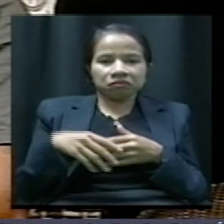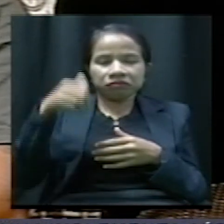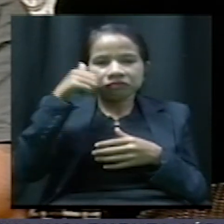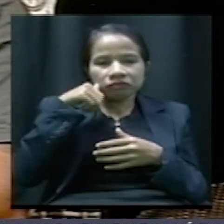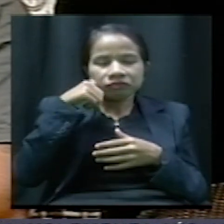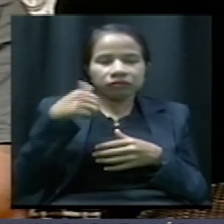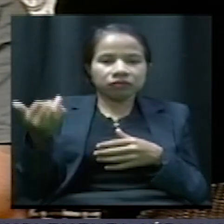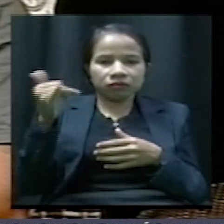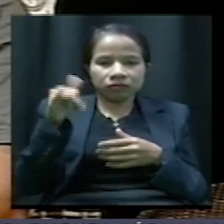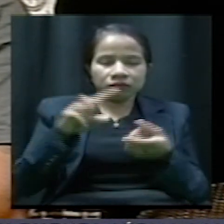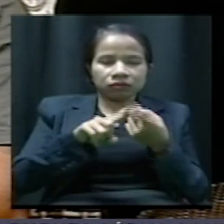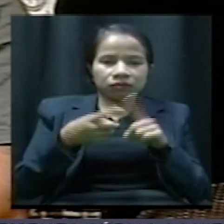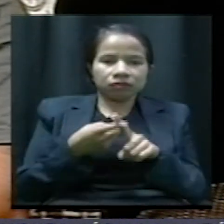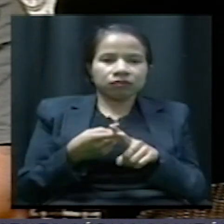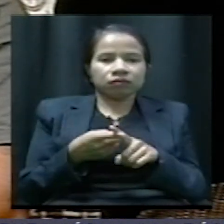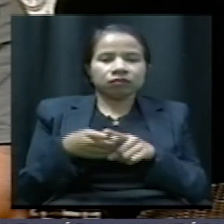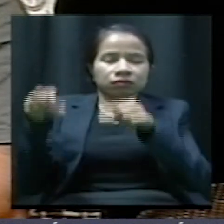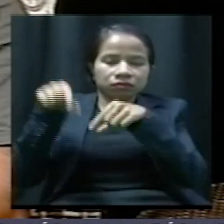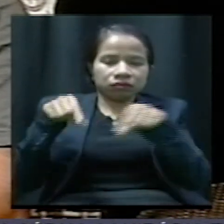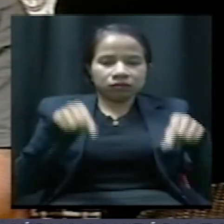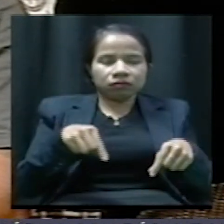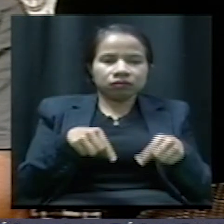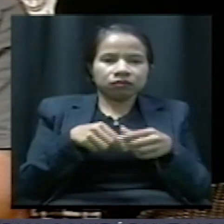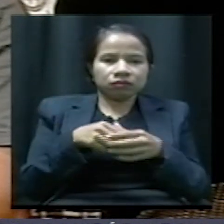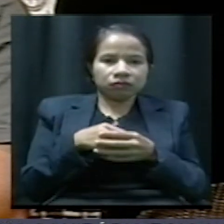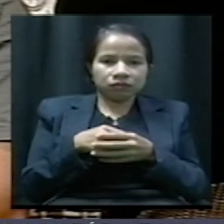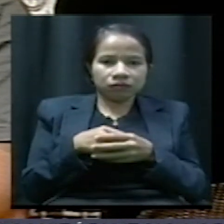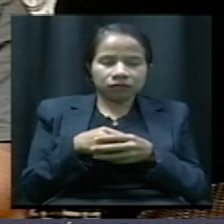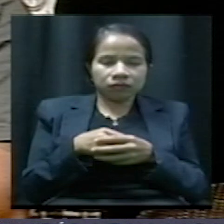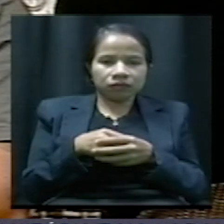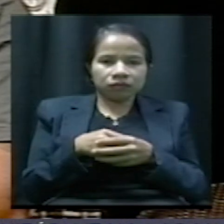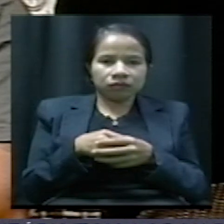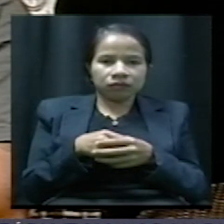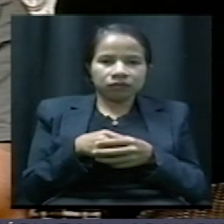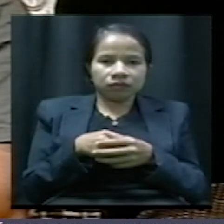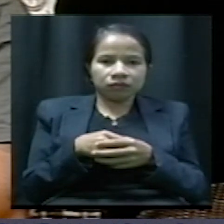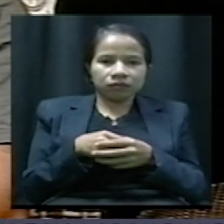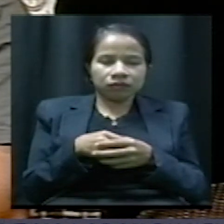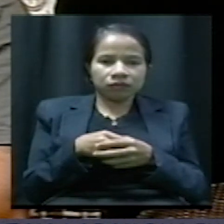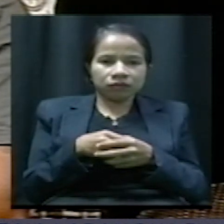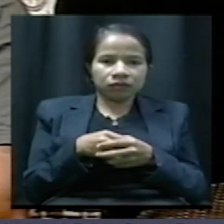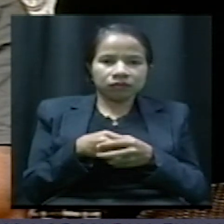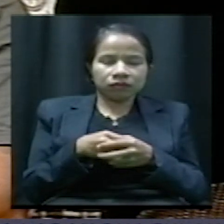ho kolega sira ho kondisyon deficientes ne. Ne signifika se ba ho sira